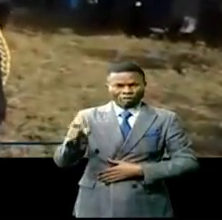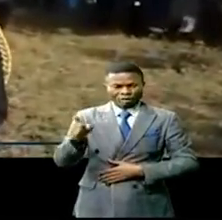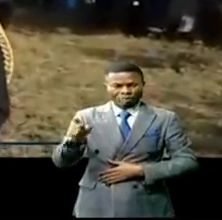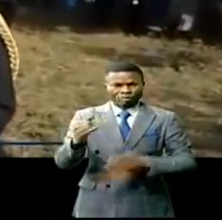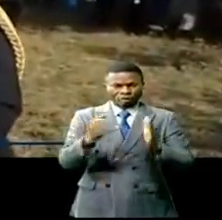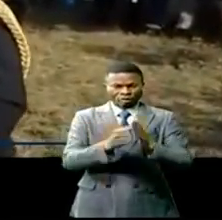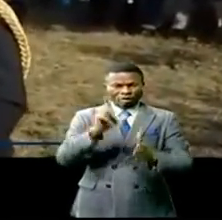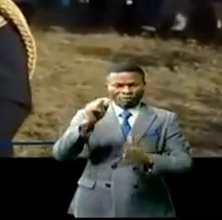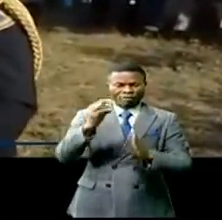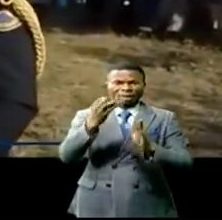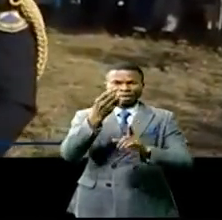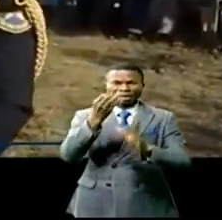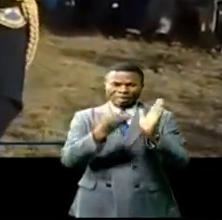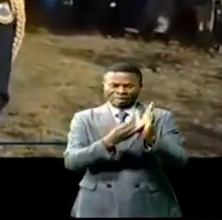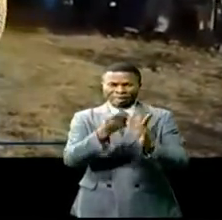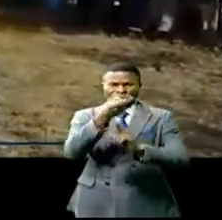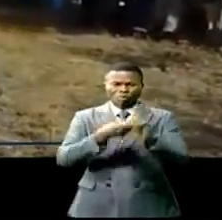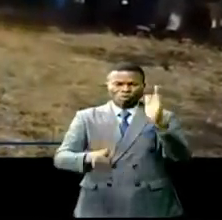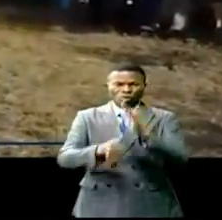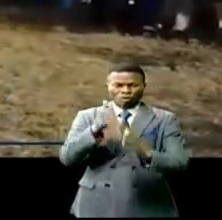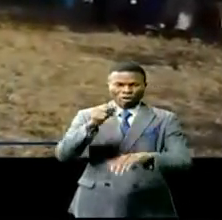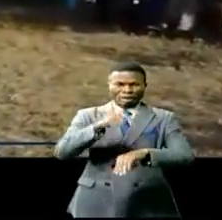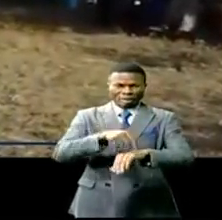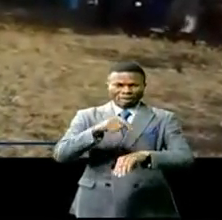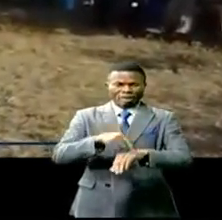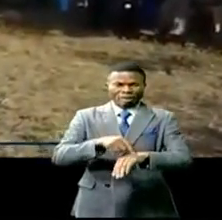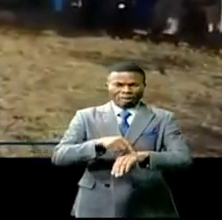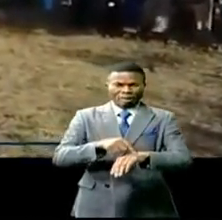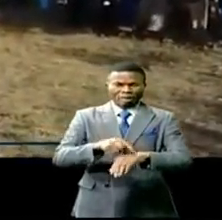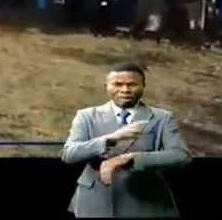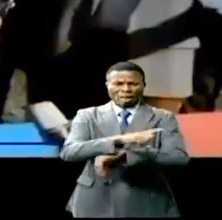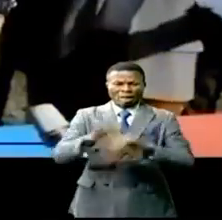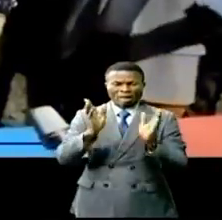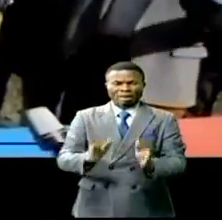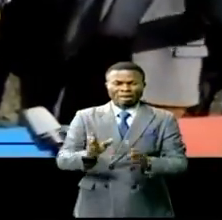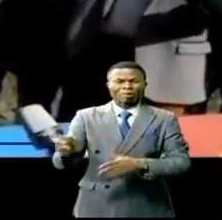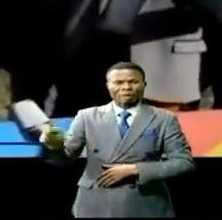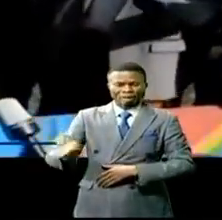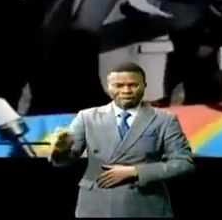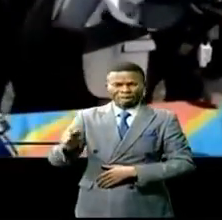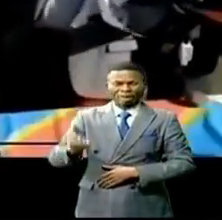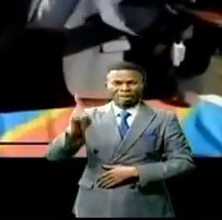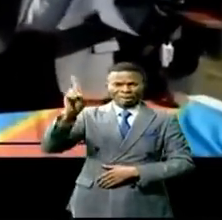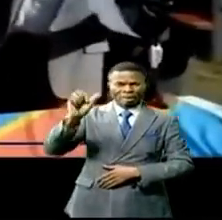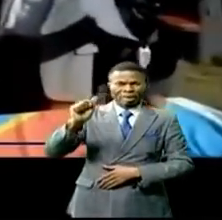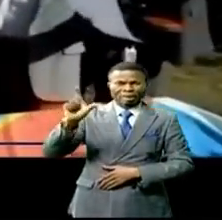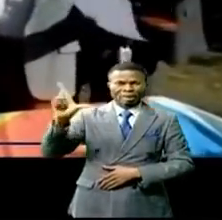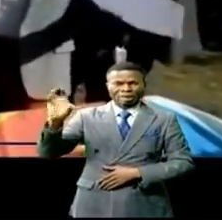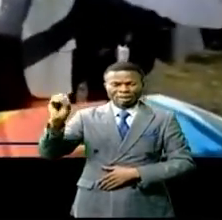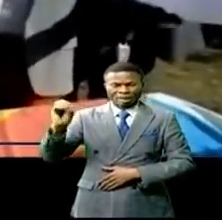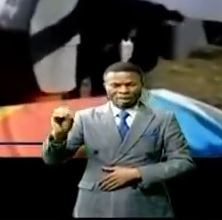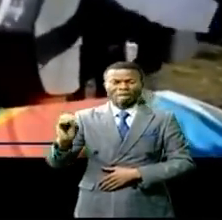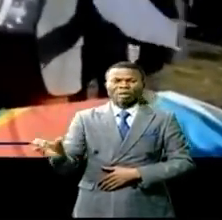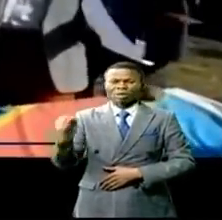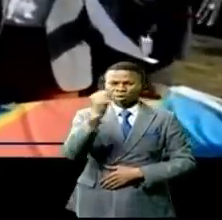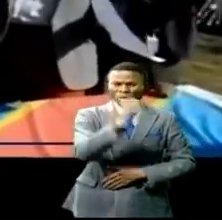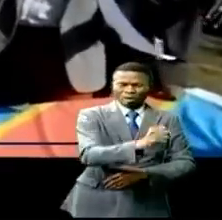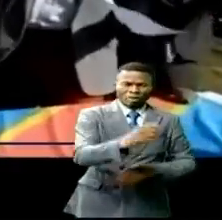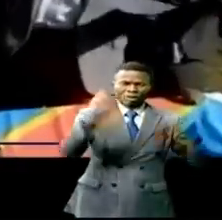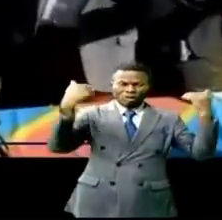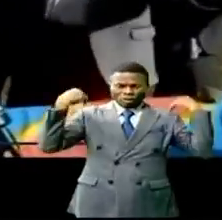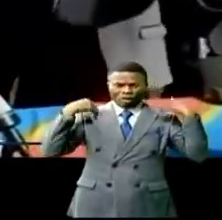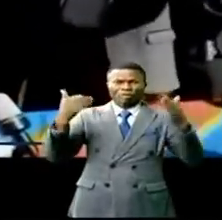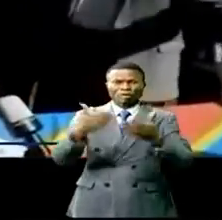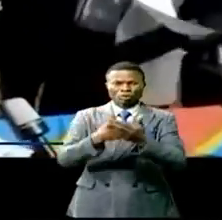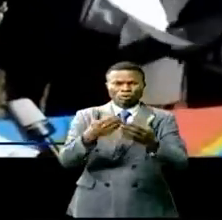j'essaie de nouveau en fait c'était la touche et la latérite et honneur et à installer une vo se découpe pas des plus hauts